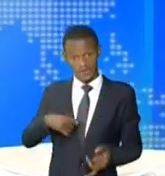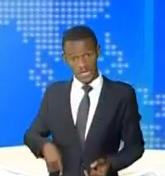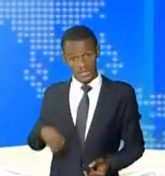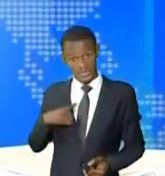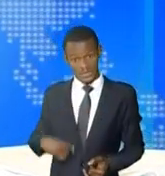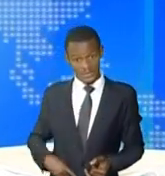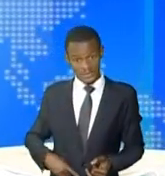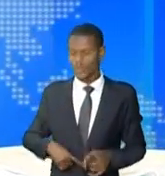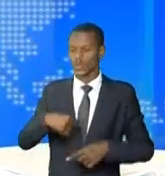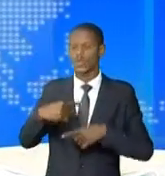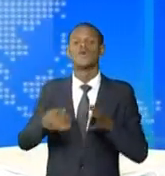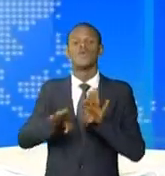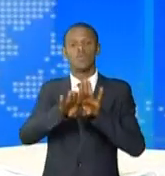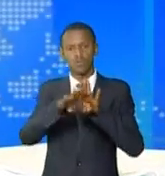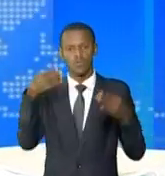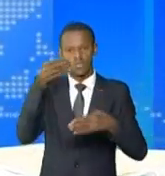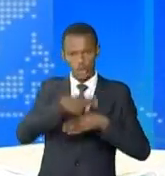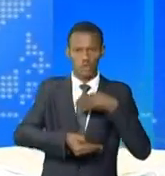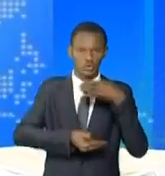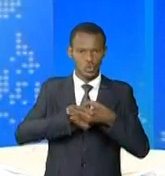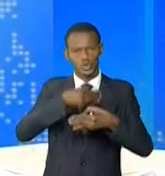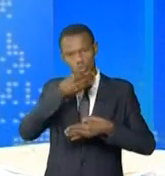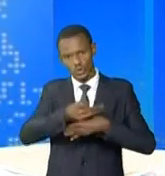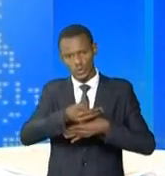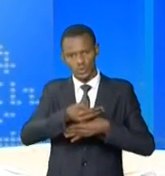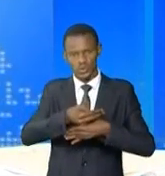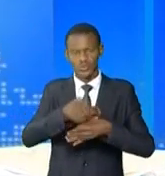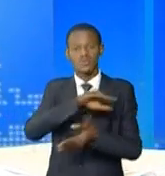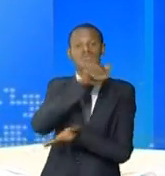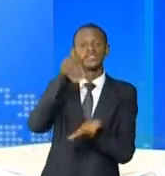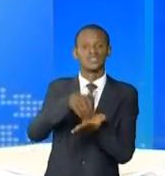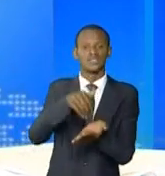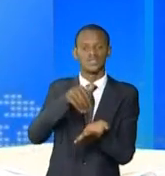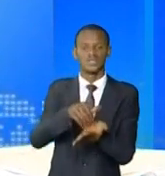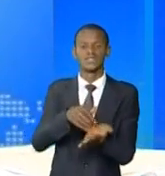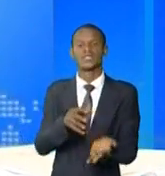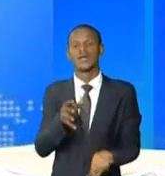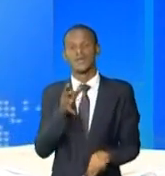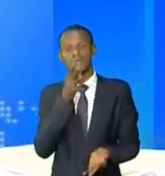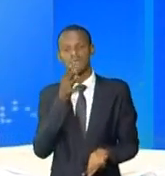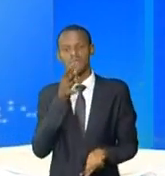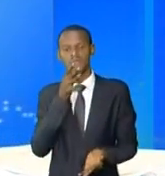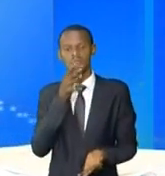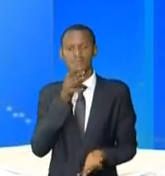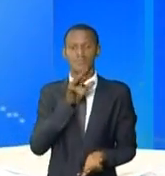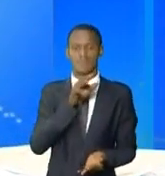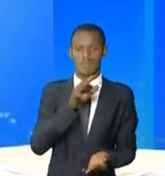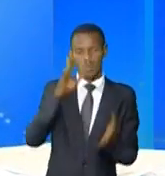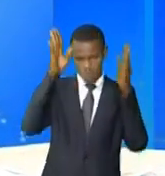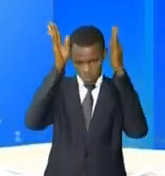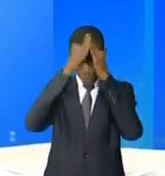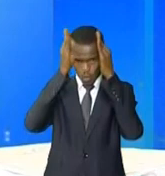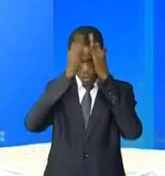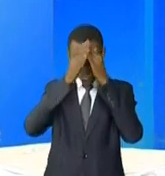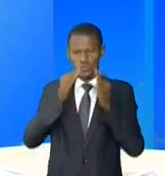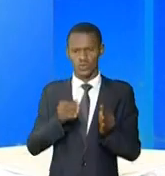la première dame de la République démocratique du Congo, Denise Nyakeru Tshisekedi, initiatrice de ce travaux, est descendue sur le chantier